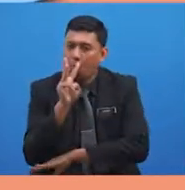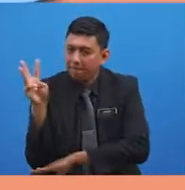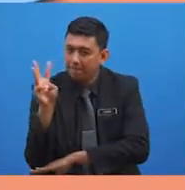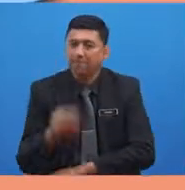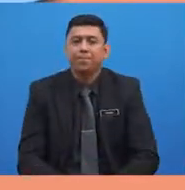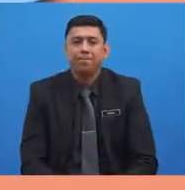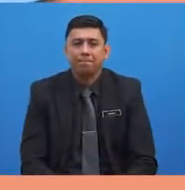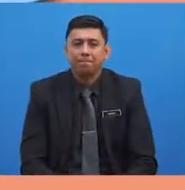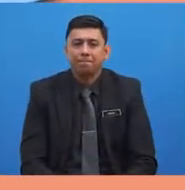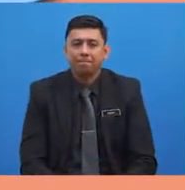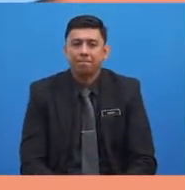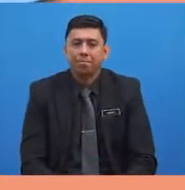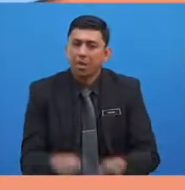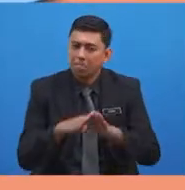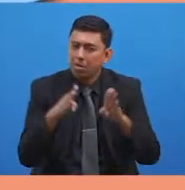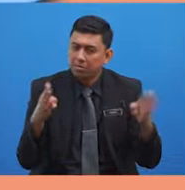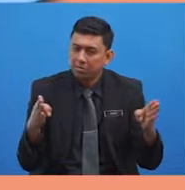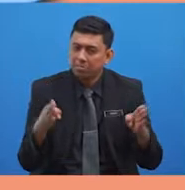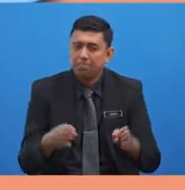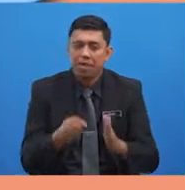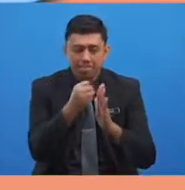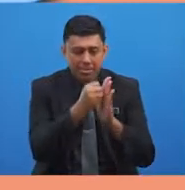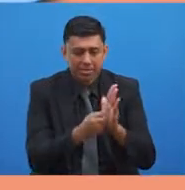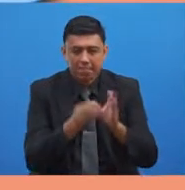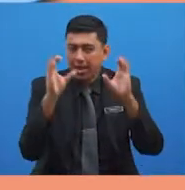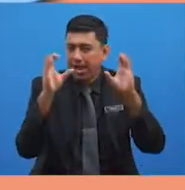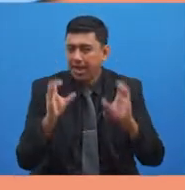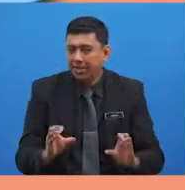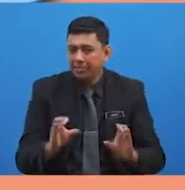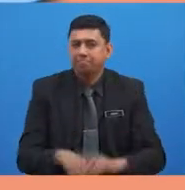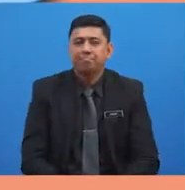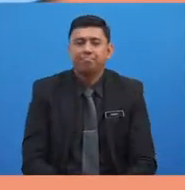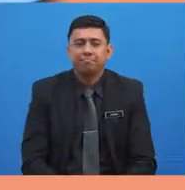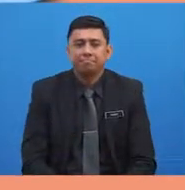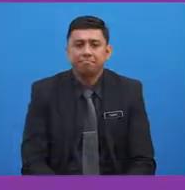iaitu bahasa penskripan klien.